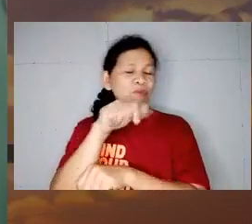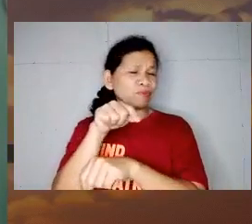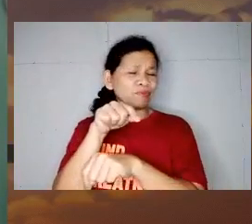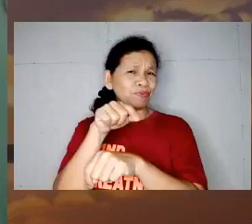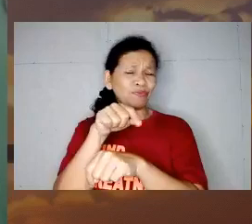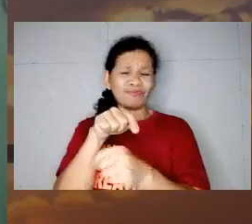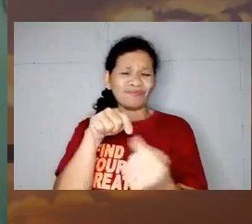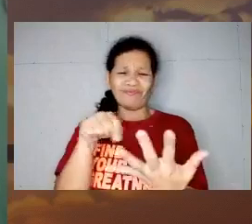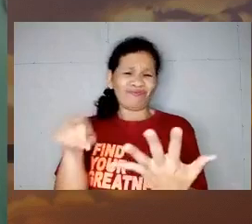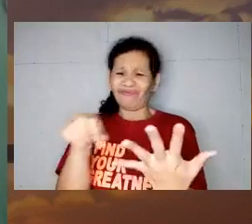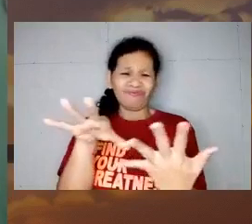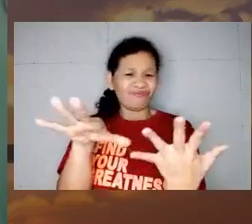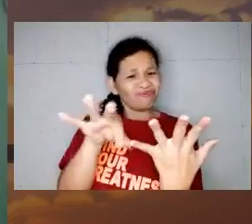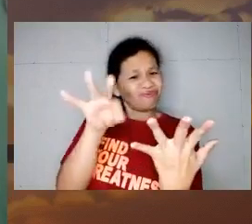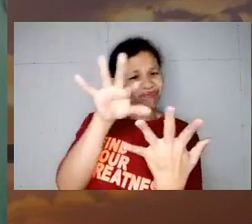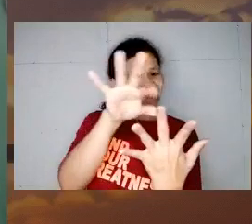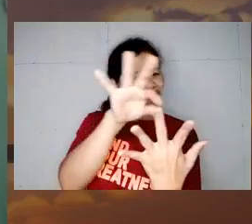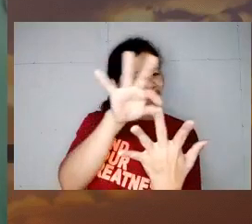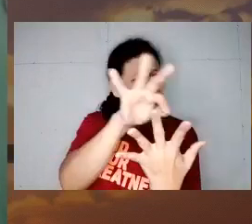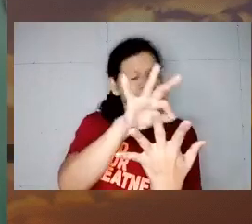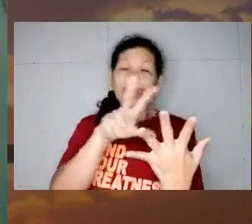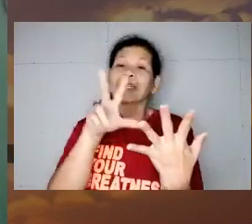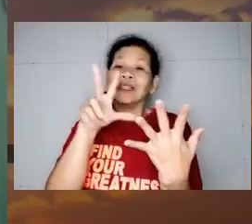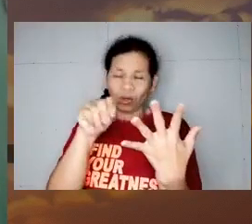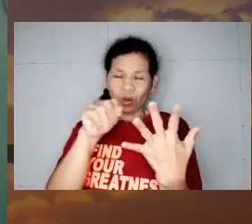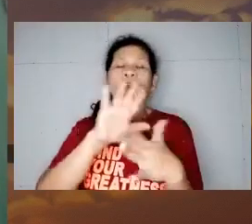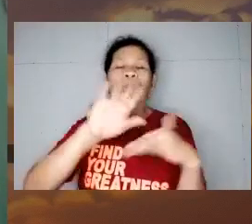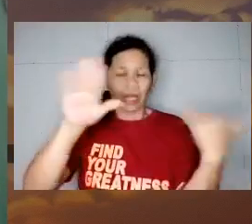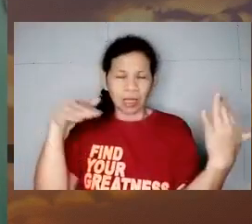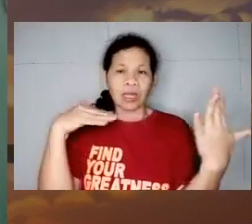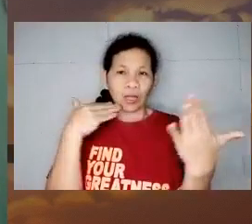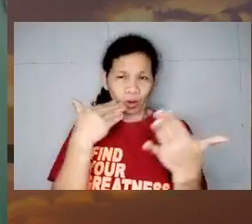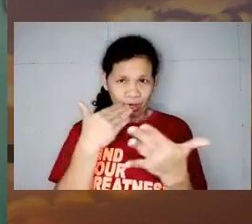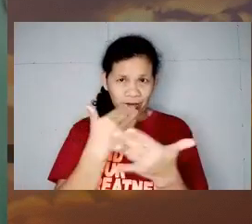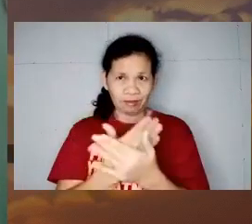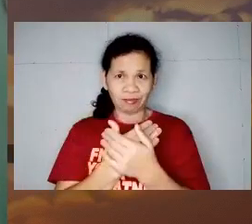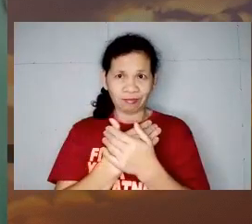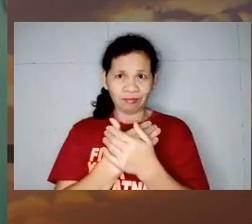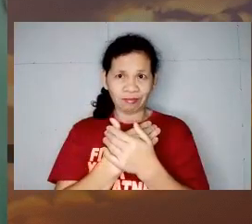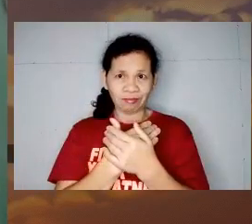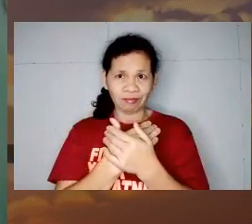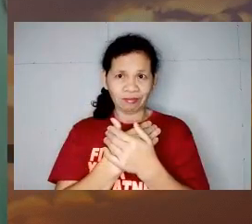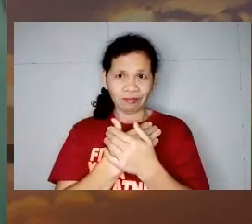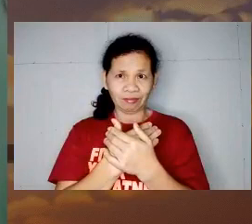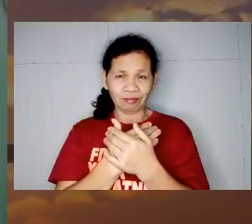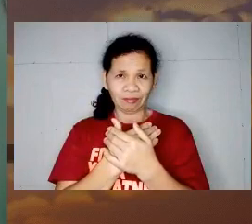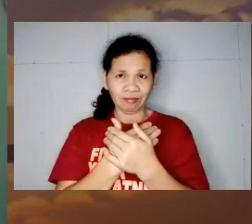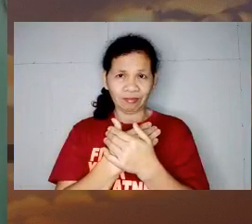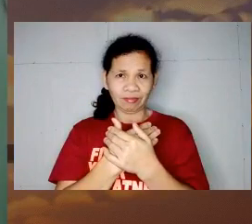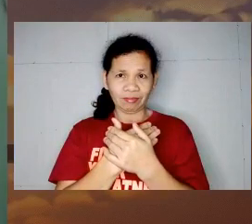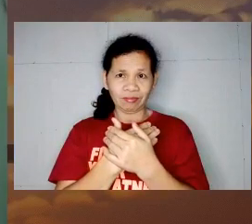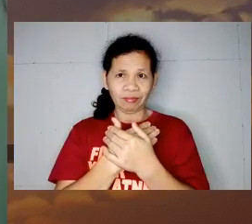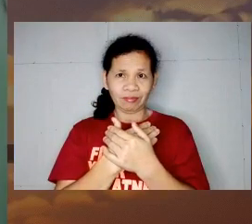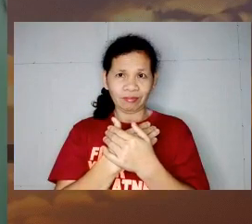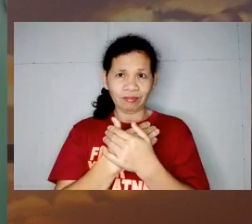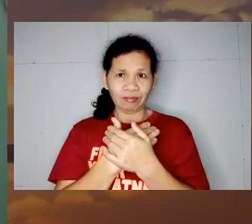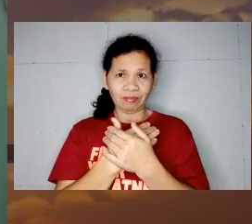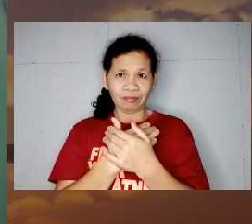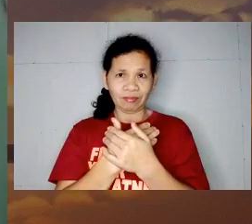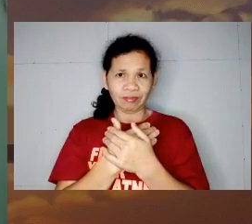class, ang sabi niya dito. At sa totoo lang, ang lahat,